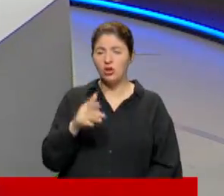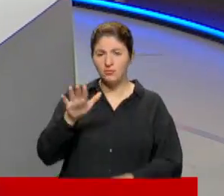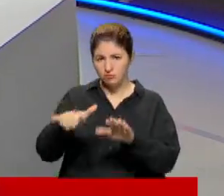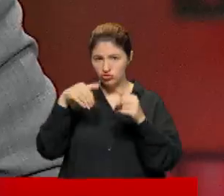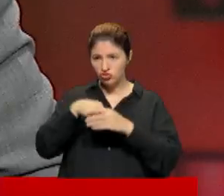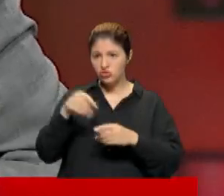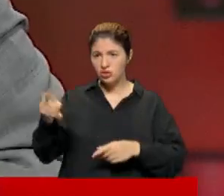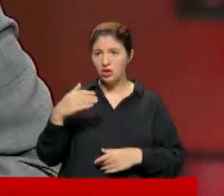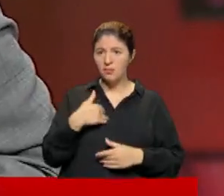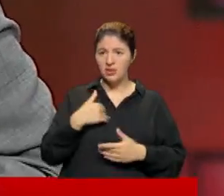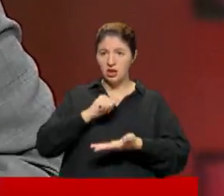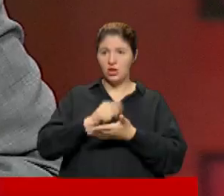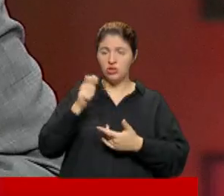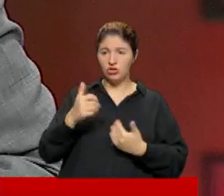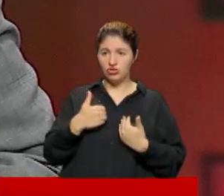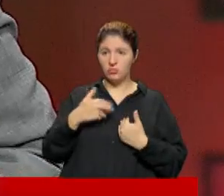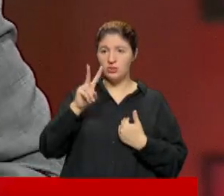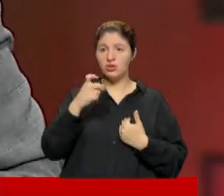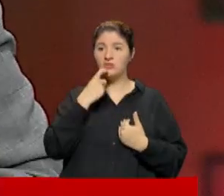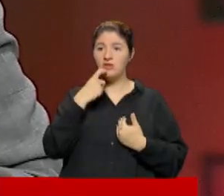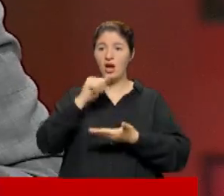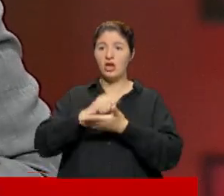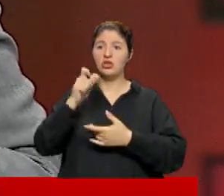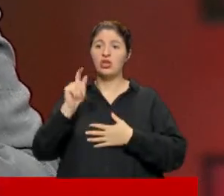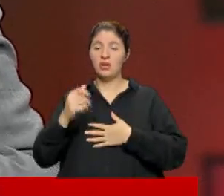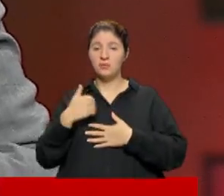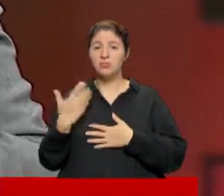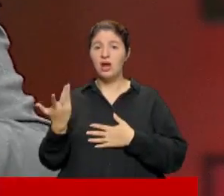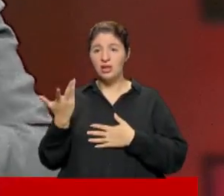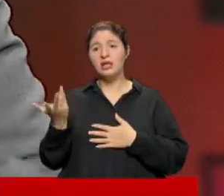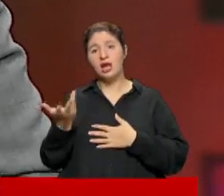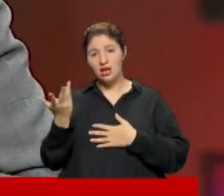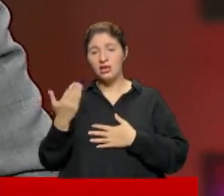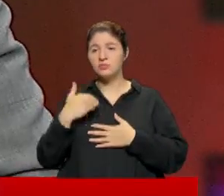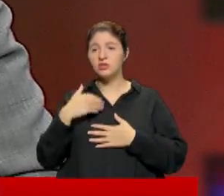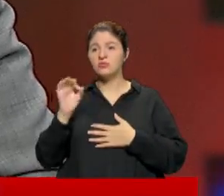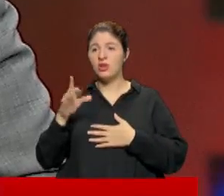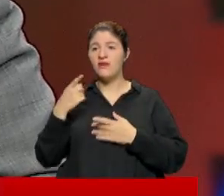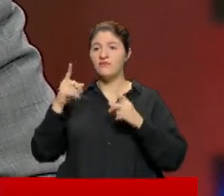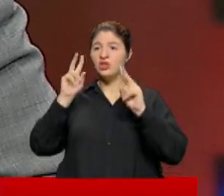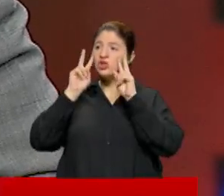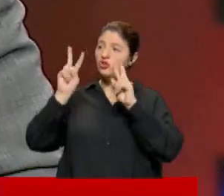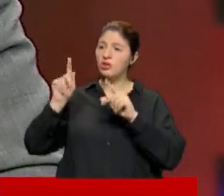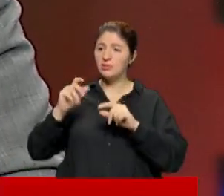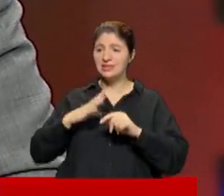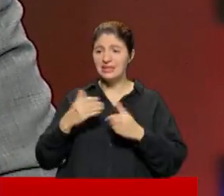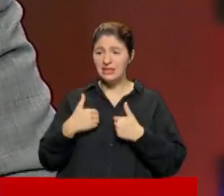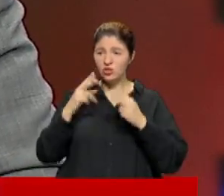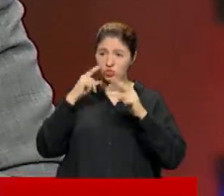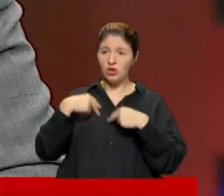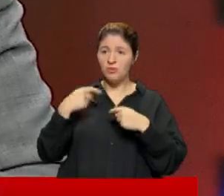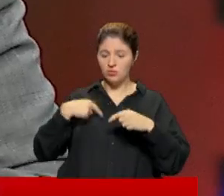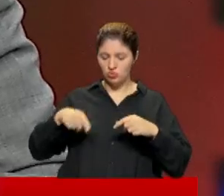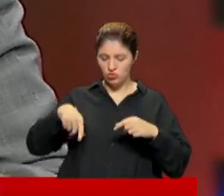meclise Ben de gazeteciyim 29 yıl gazetecilik yaptım Hani her ne kadar bizi böyle farklı göstermek isteseler de günlük